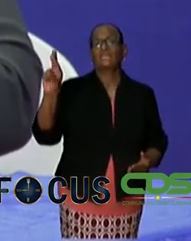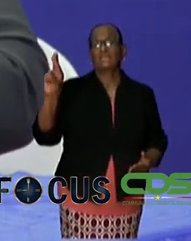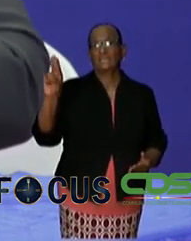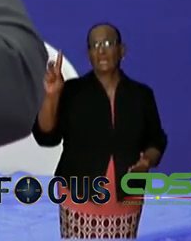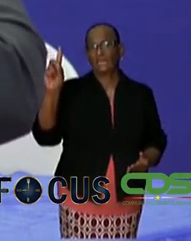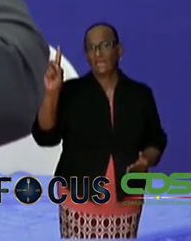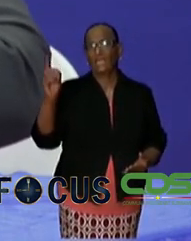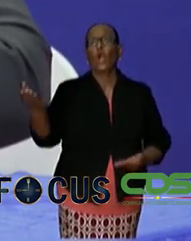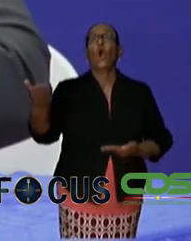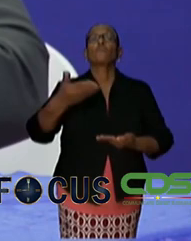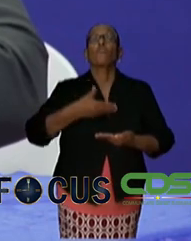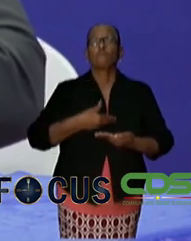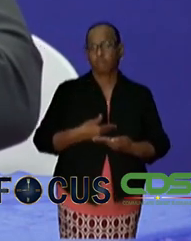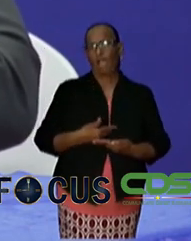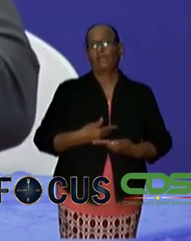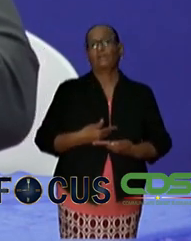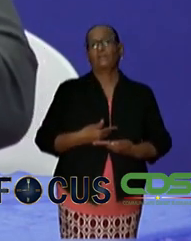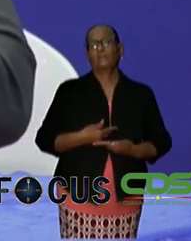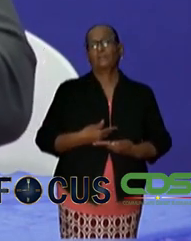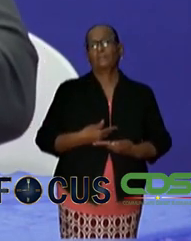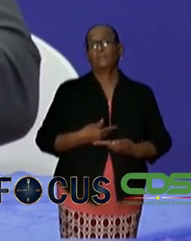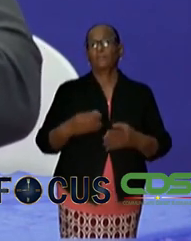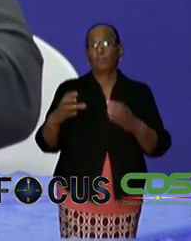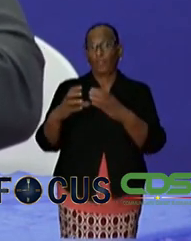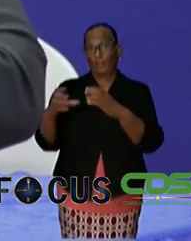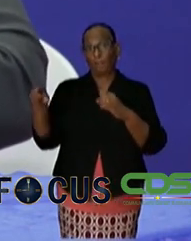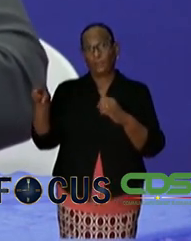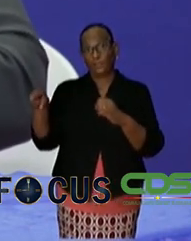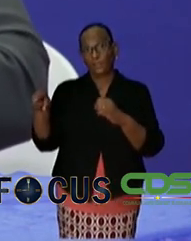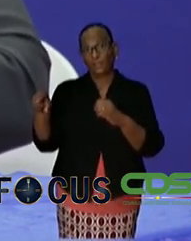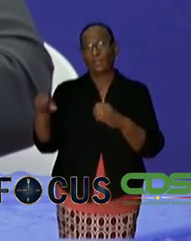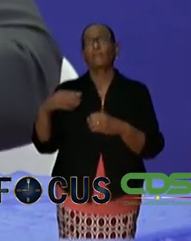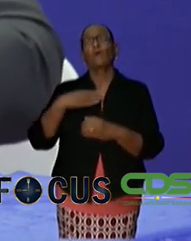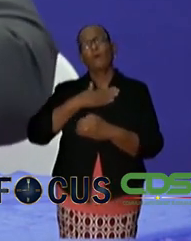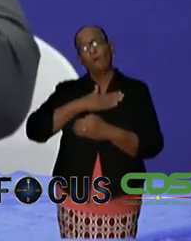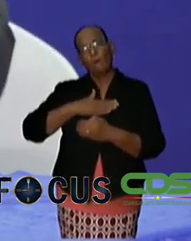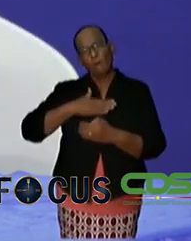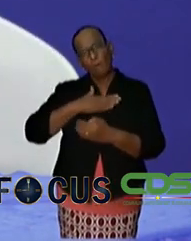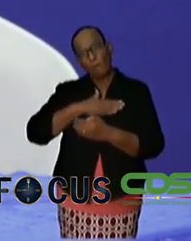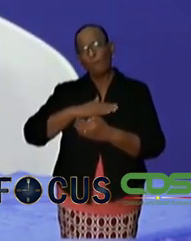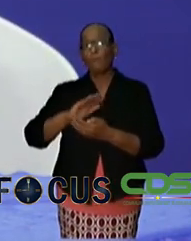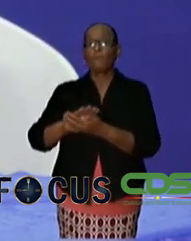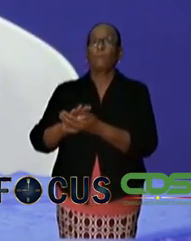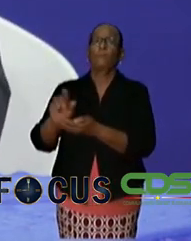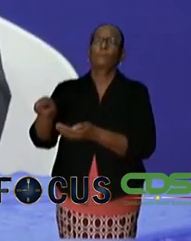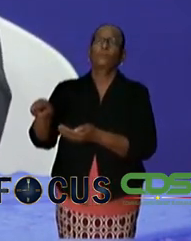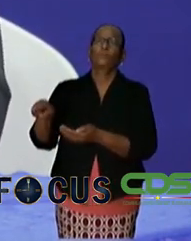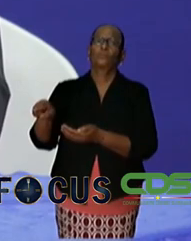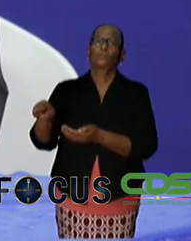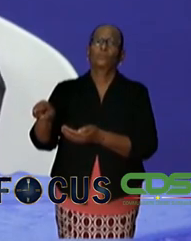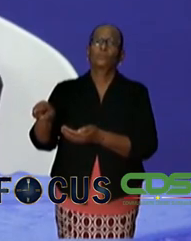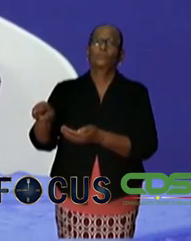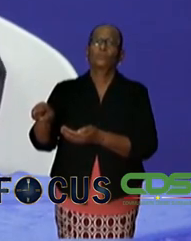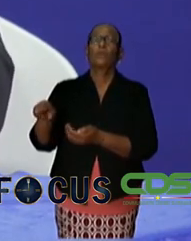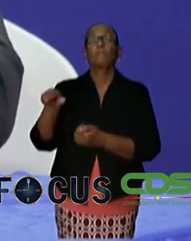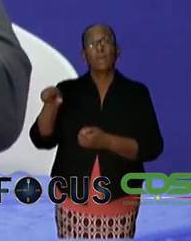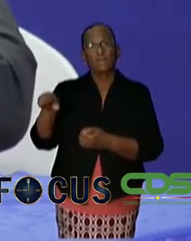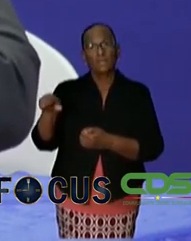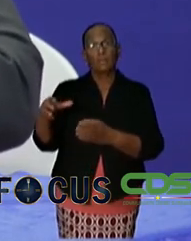dat wij dit bedrijf zeker een warm hart toedragen, maar we gaan dit bedrijf alleen kunnen